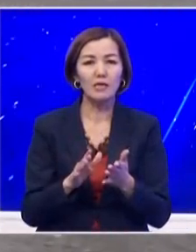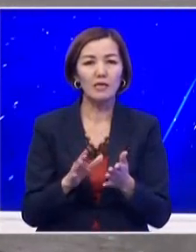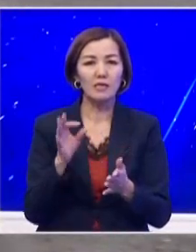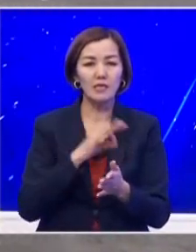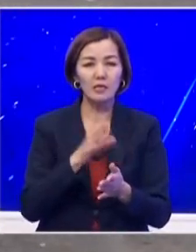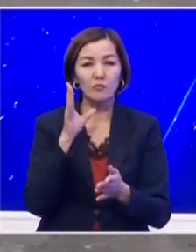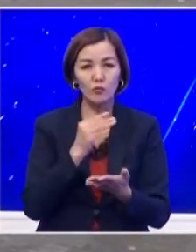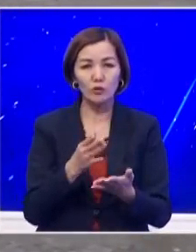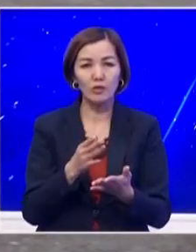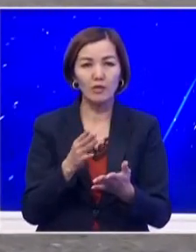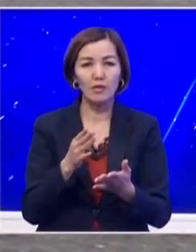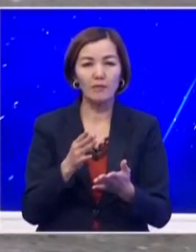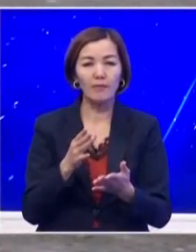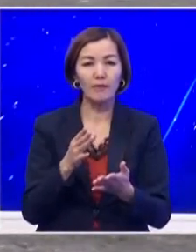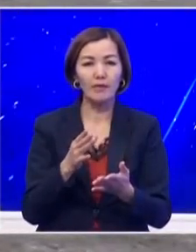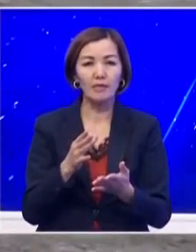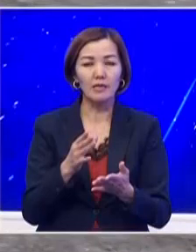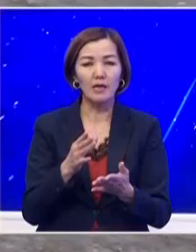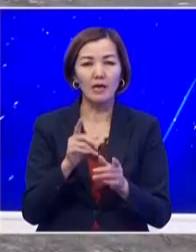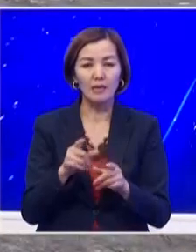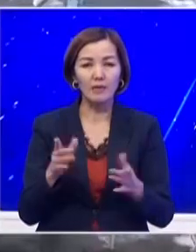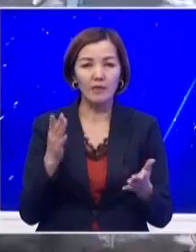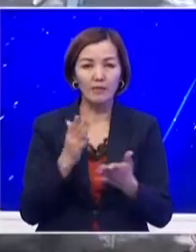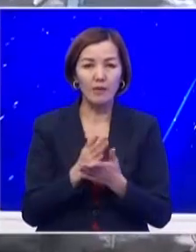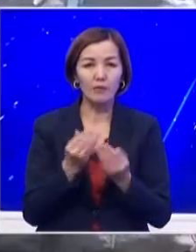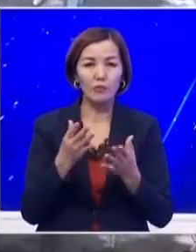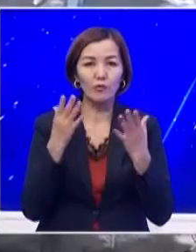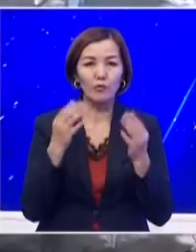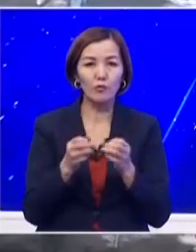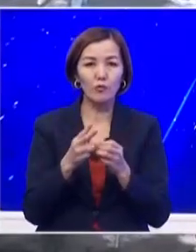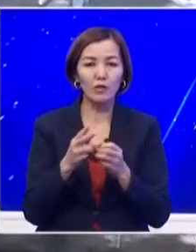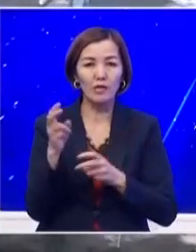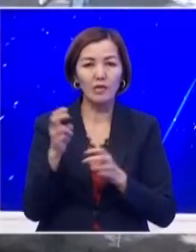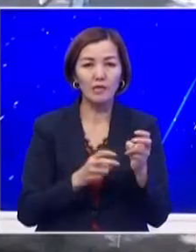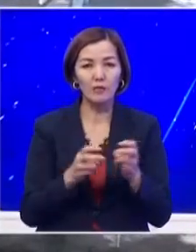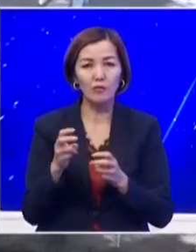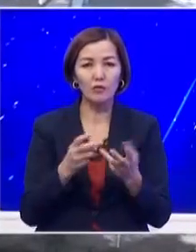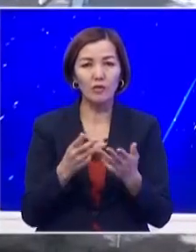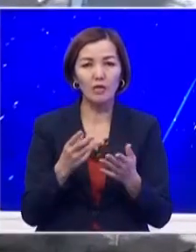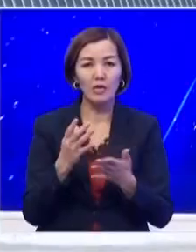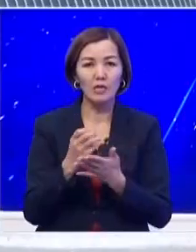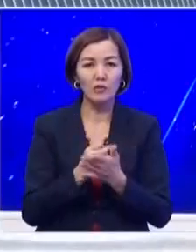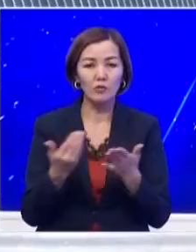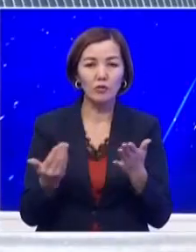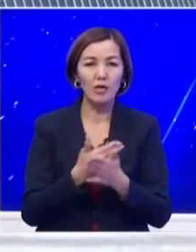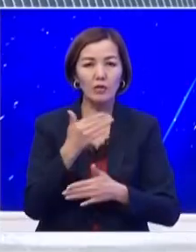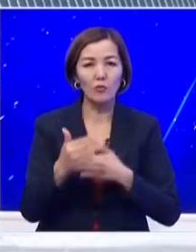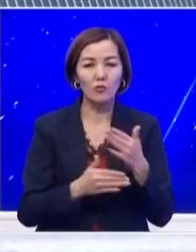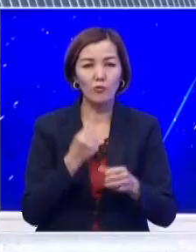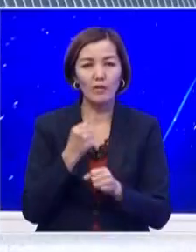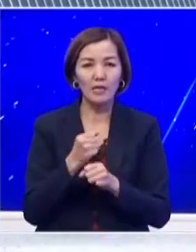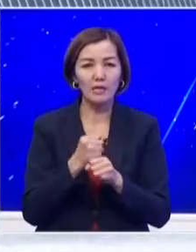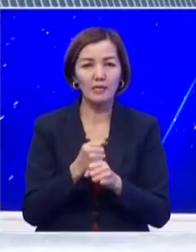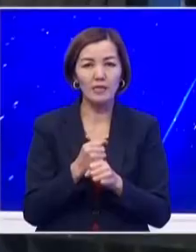кіріс әкеледі. Оны кәдеге жаратып жатқандар да бар. Бүгінде өңірде 12 кәсіпорын материалдық ресурстарды қайта